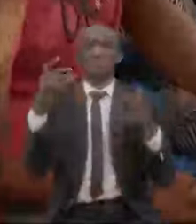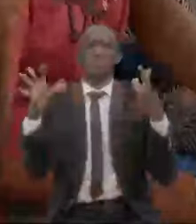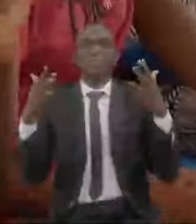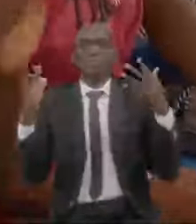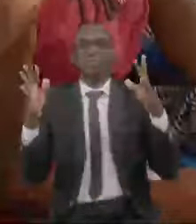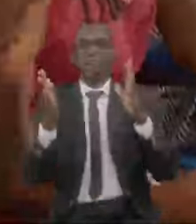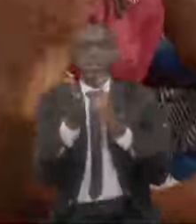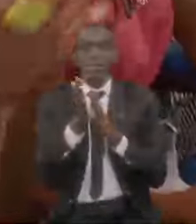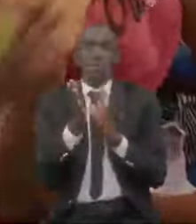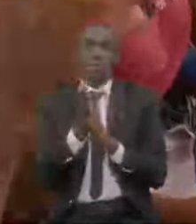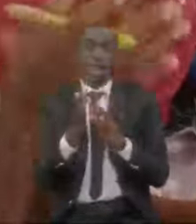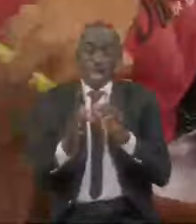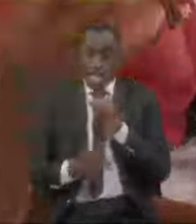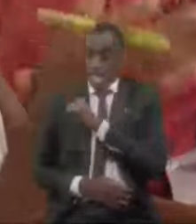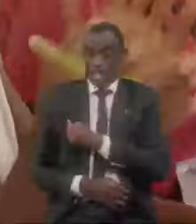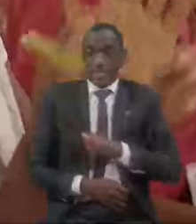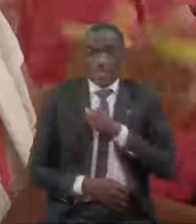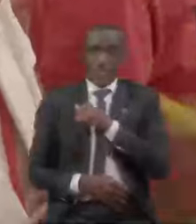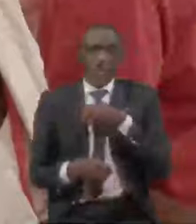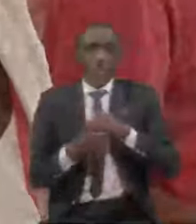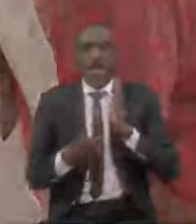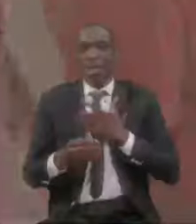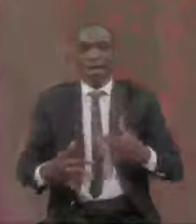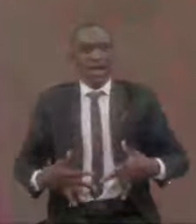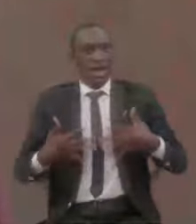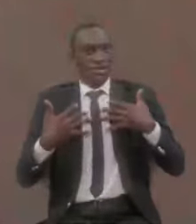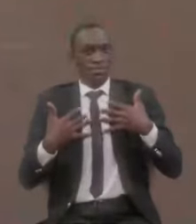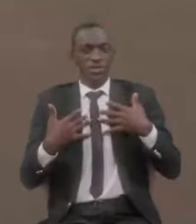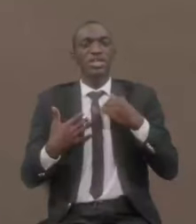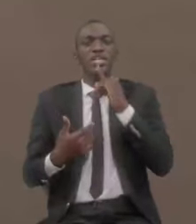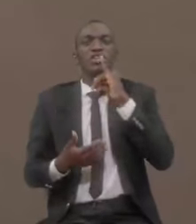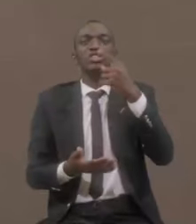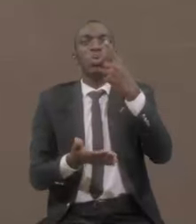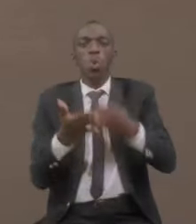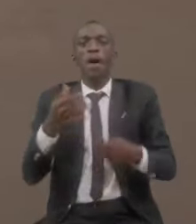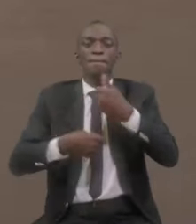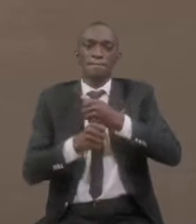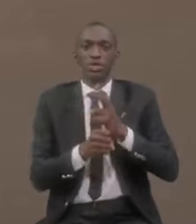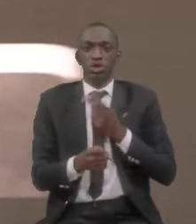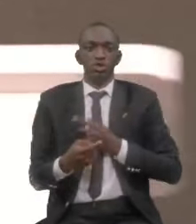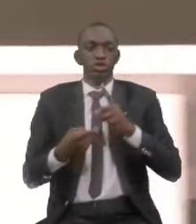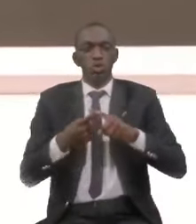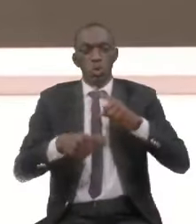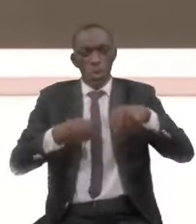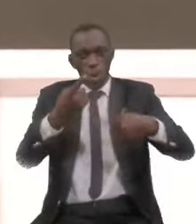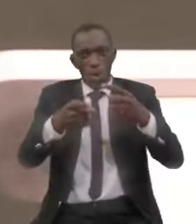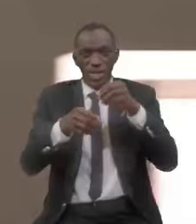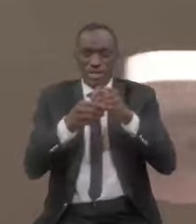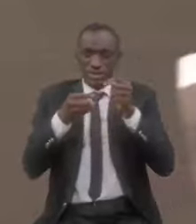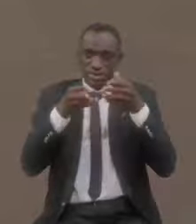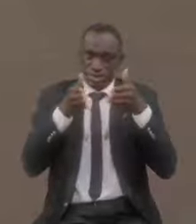L'attitude dans notre vie, c'est ce qui nous amène à aller dans la